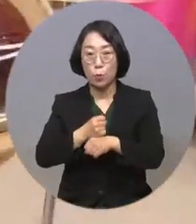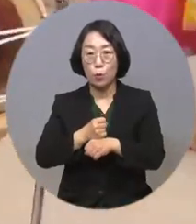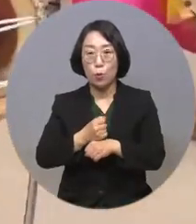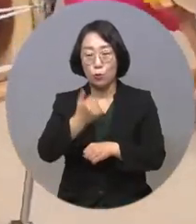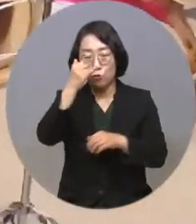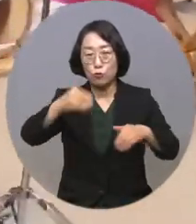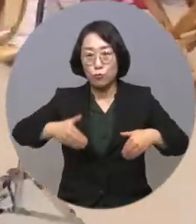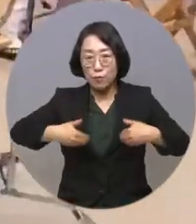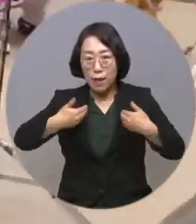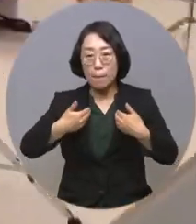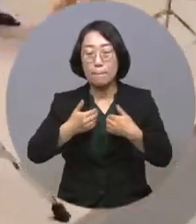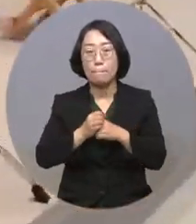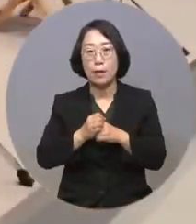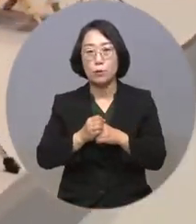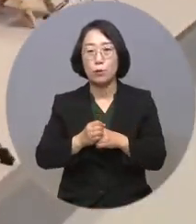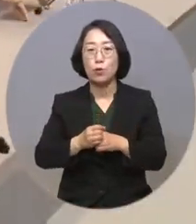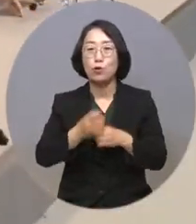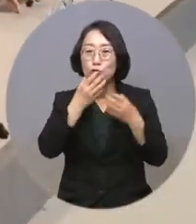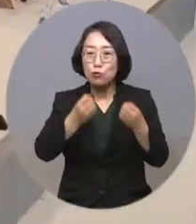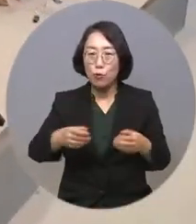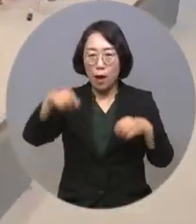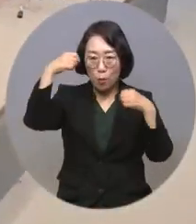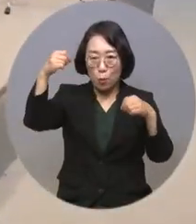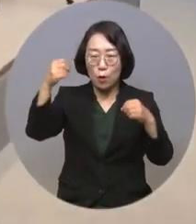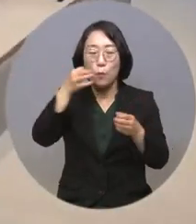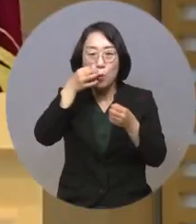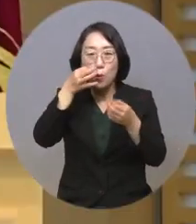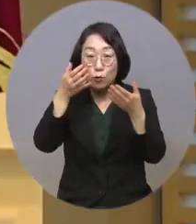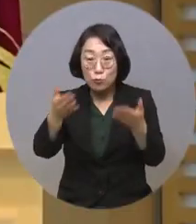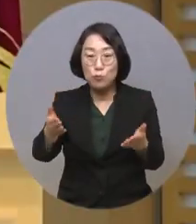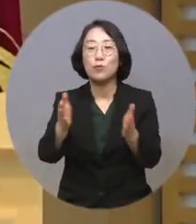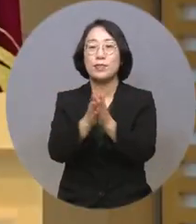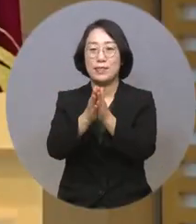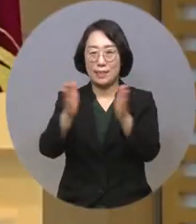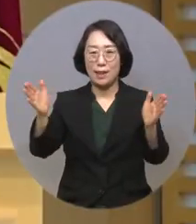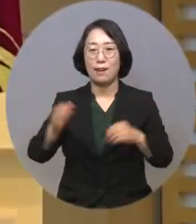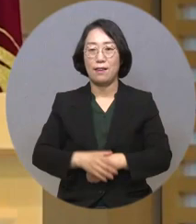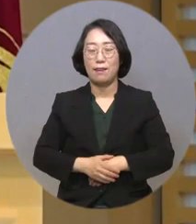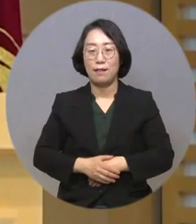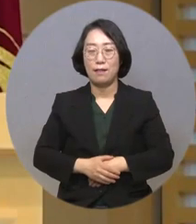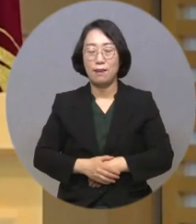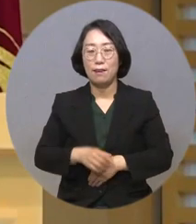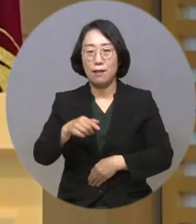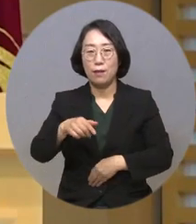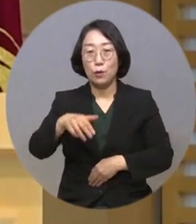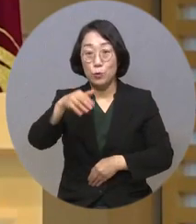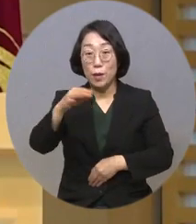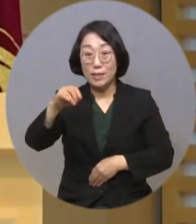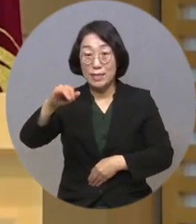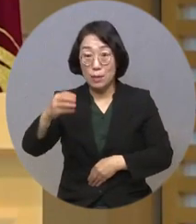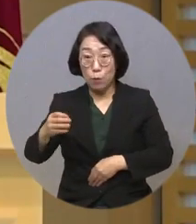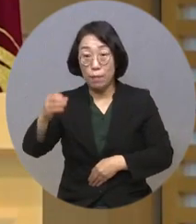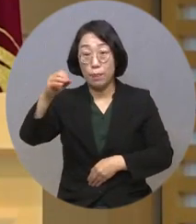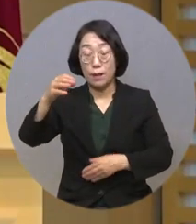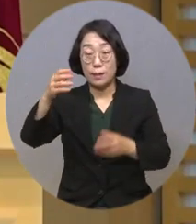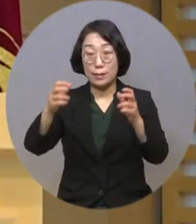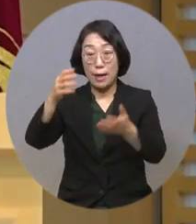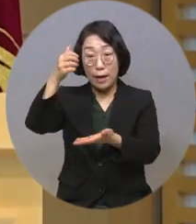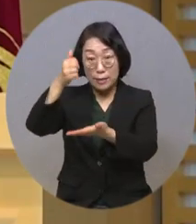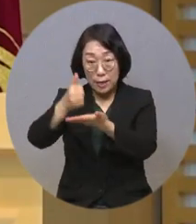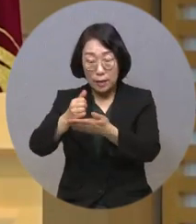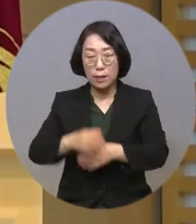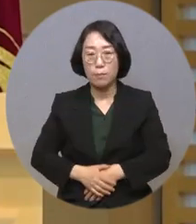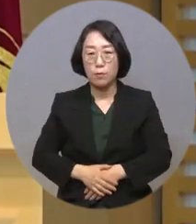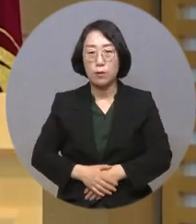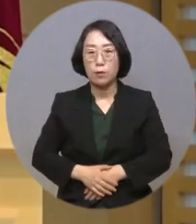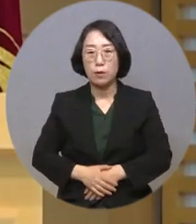충남방송 홍보문화예술단의 축하 공연으로 막을 열었습니다. 복지TV 충남방송 최칠원 사장은 이날 인사말에서